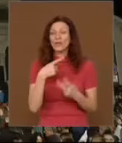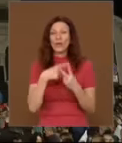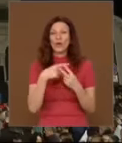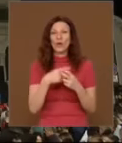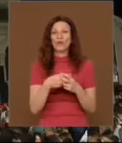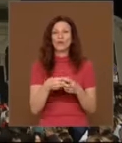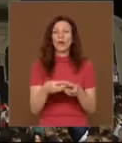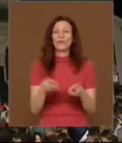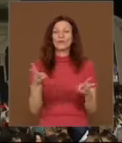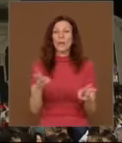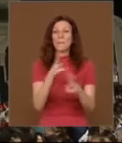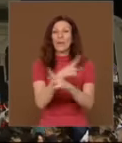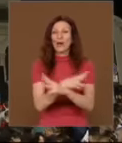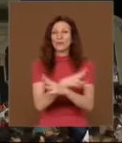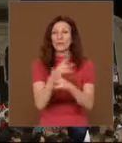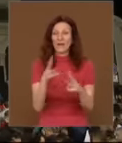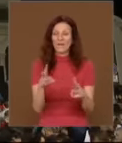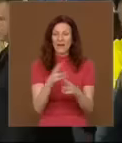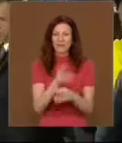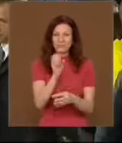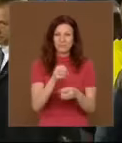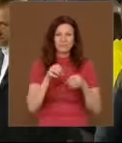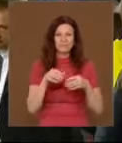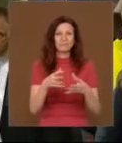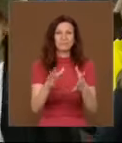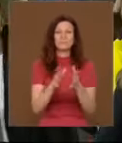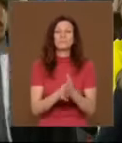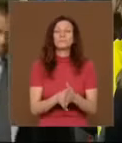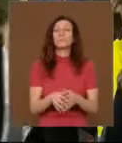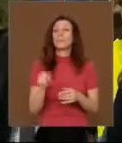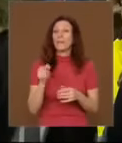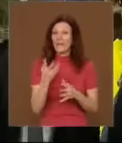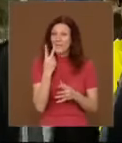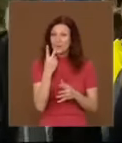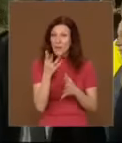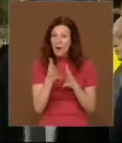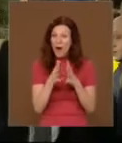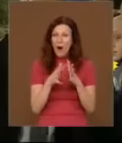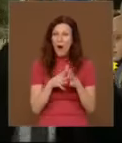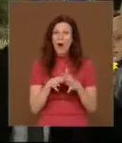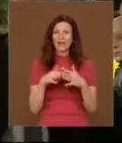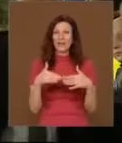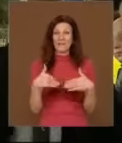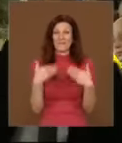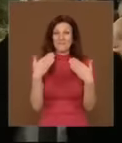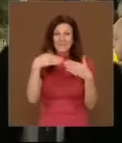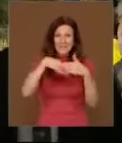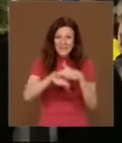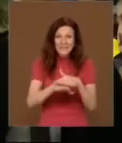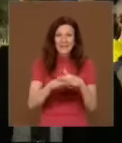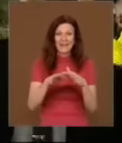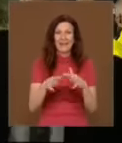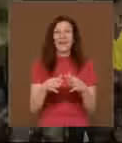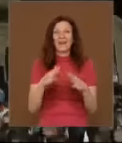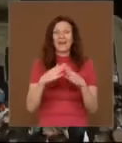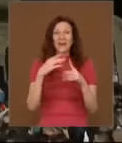вярващия богомолен народ, който вече се събира вътре в храма и извън храма в очакване